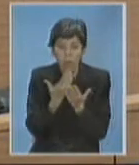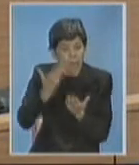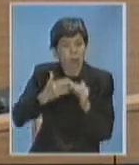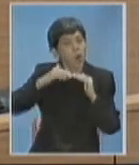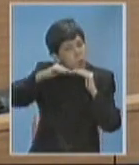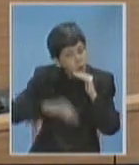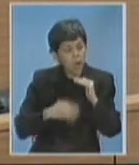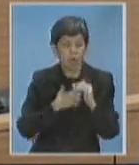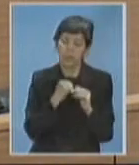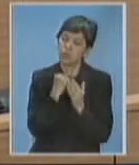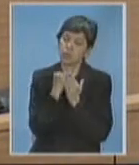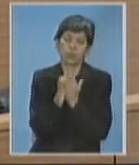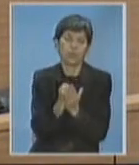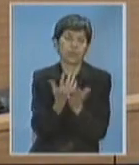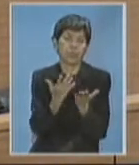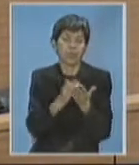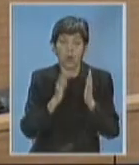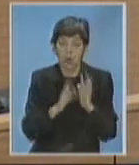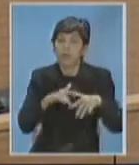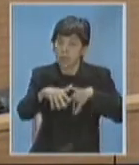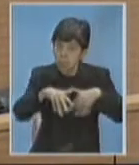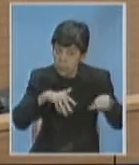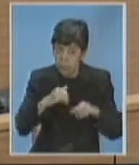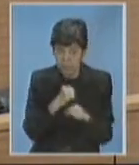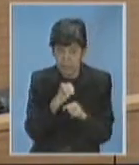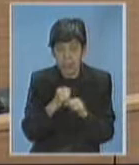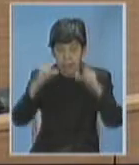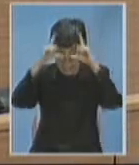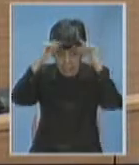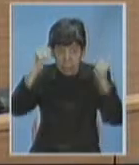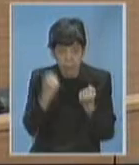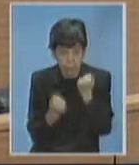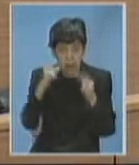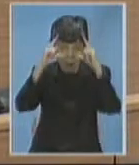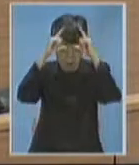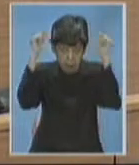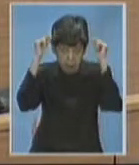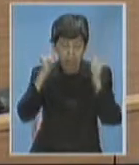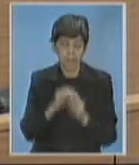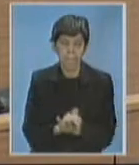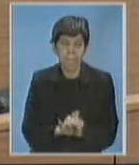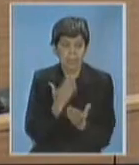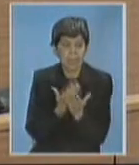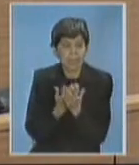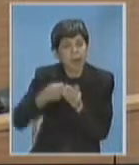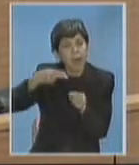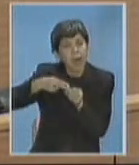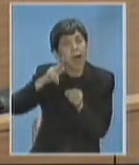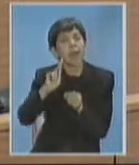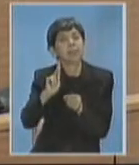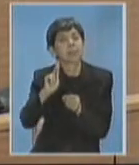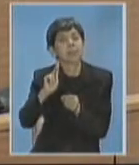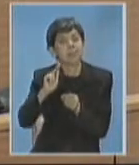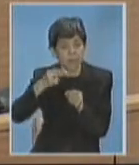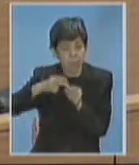แท้จริงแม้แต่พี่น้องที่กำลังขับรถแท็กซี่อยู่ในขณะนี้ราคาแก๊สเป็นไงครับ